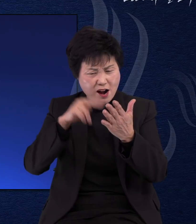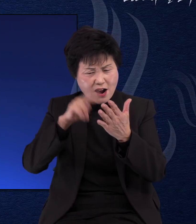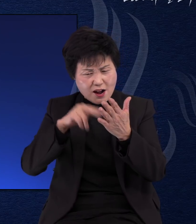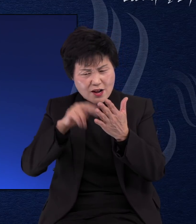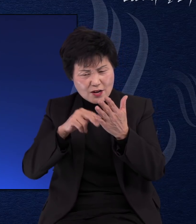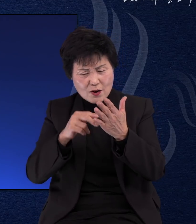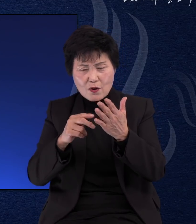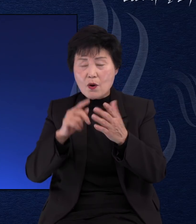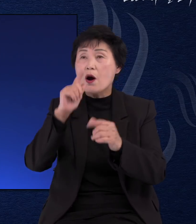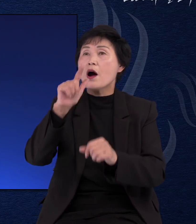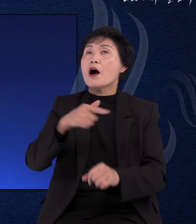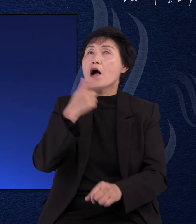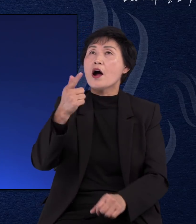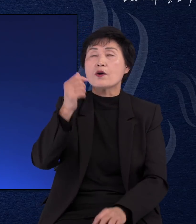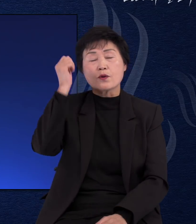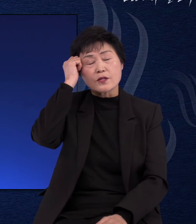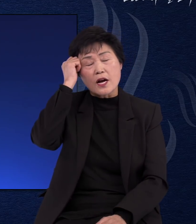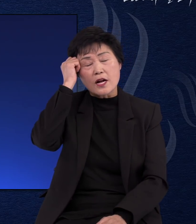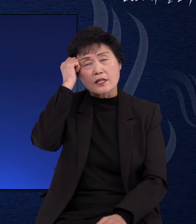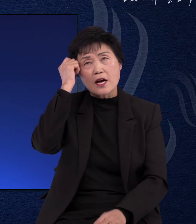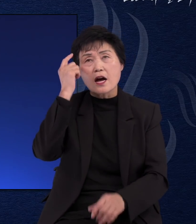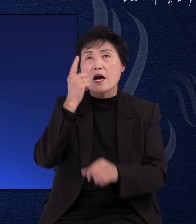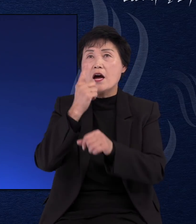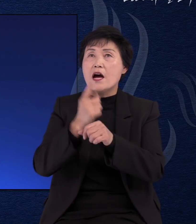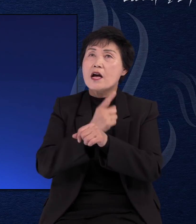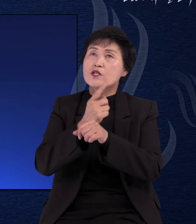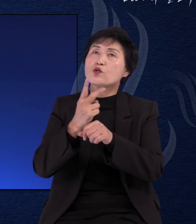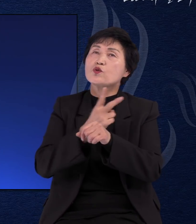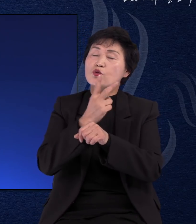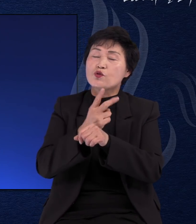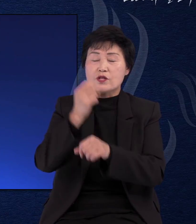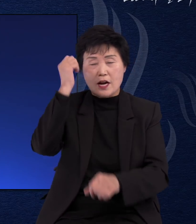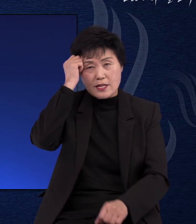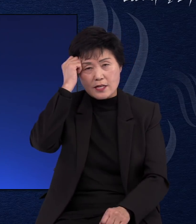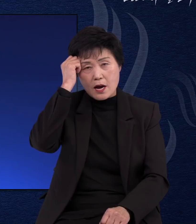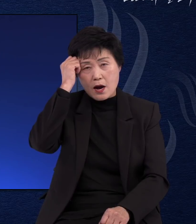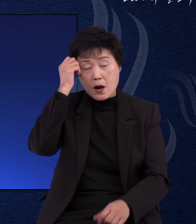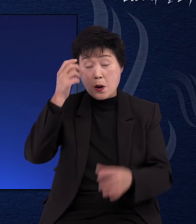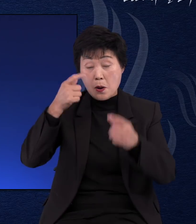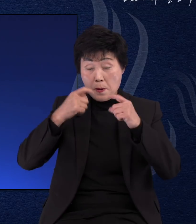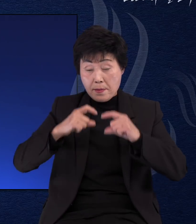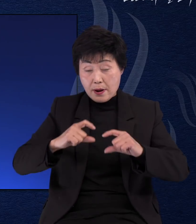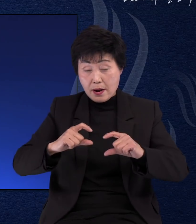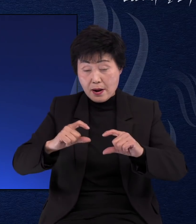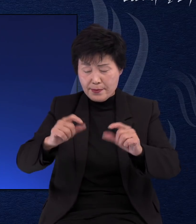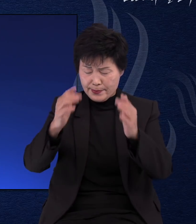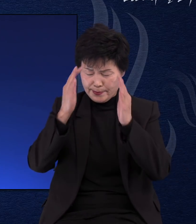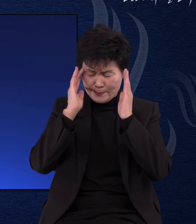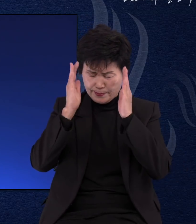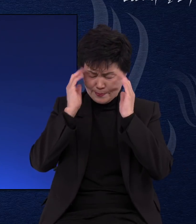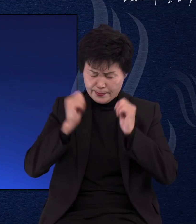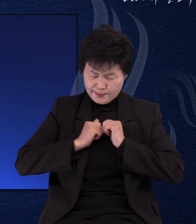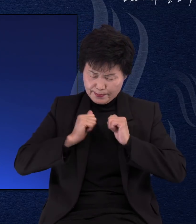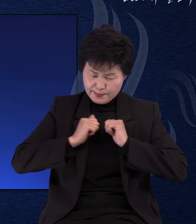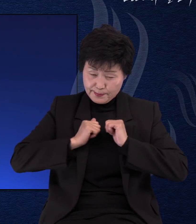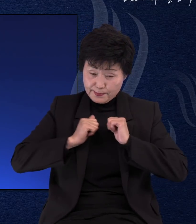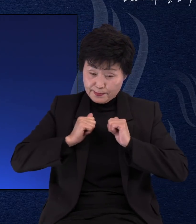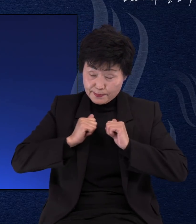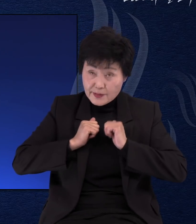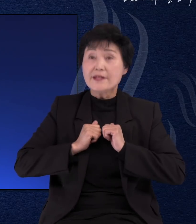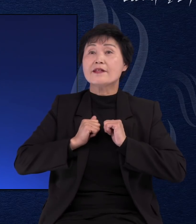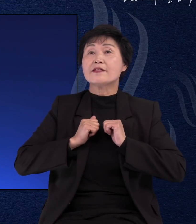잠을 자고 때로는 일주일에 3, 4일씩 밤을 새우면서 공부를 했었더랬습니다. 그러다가 달라스에 교회가